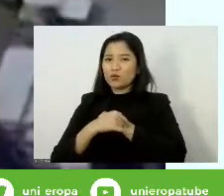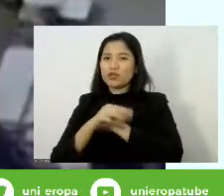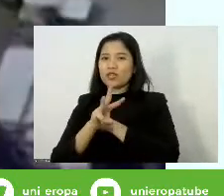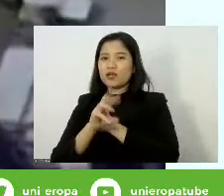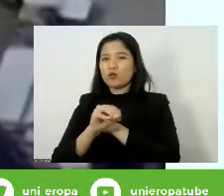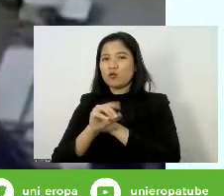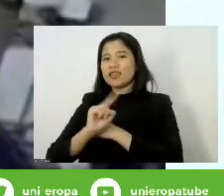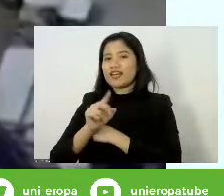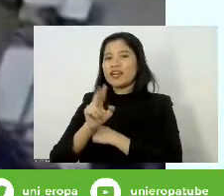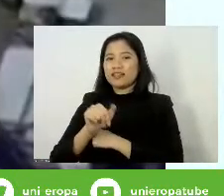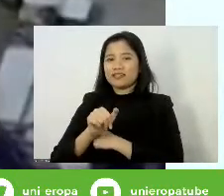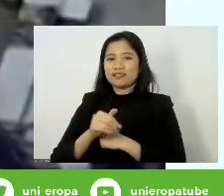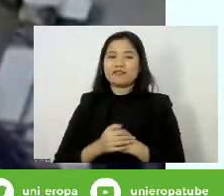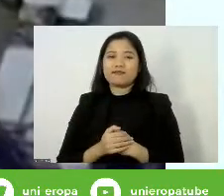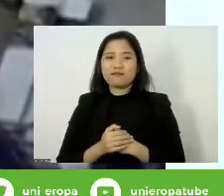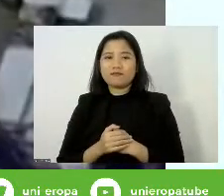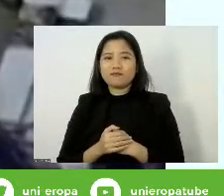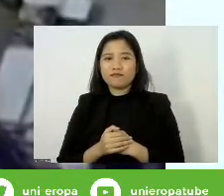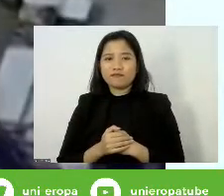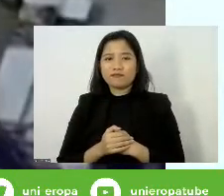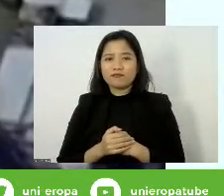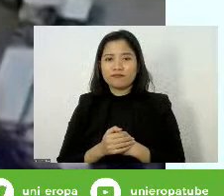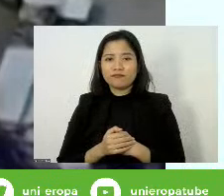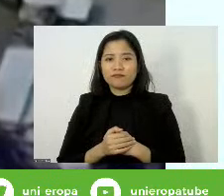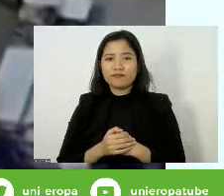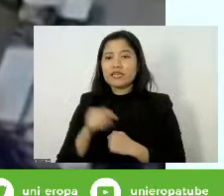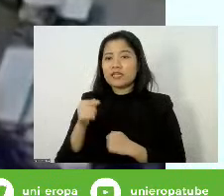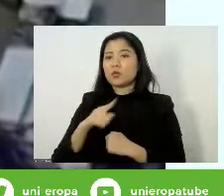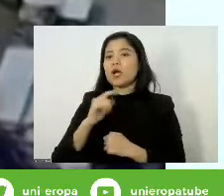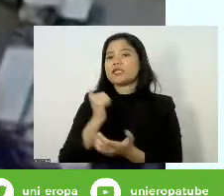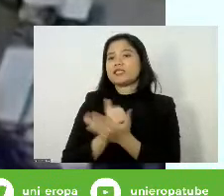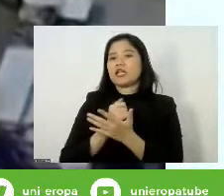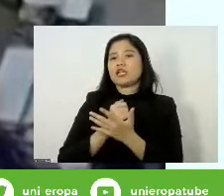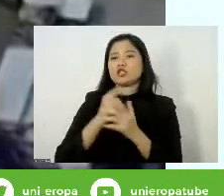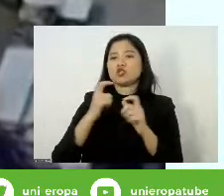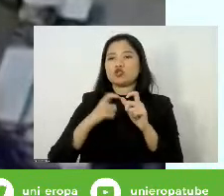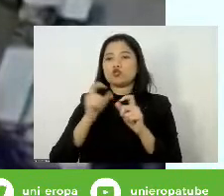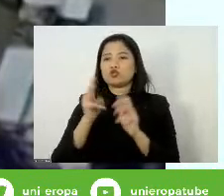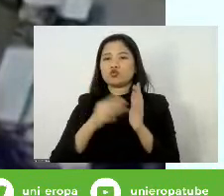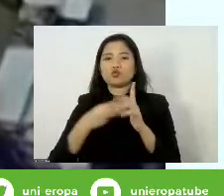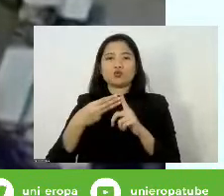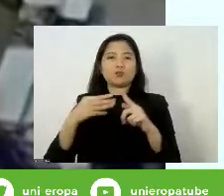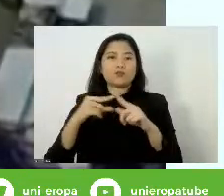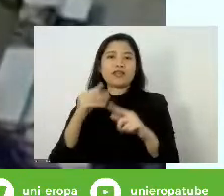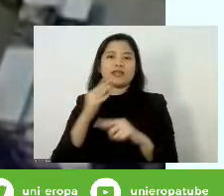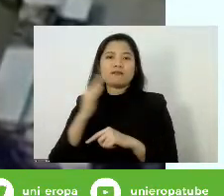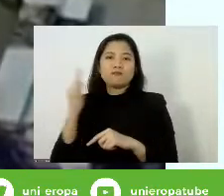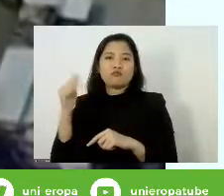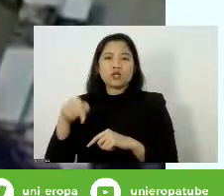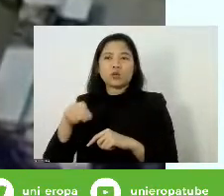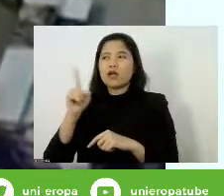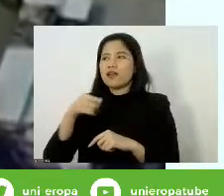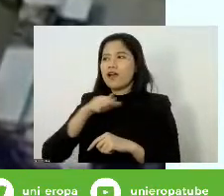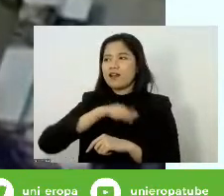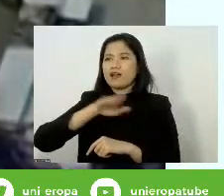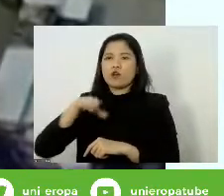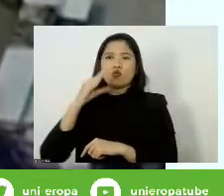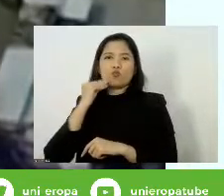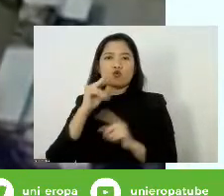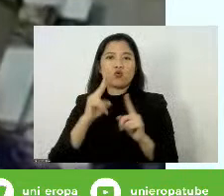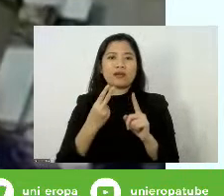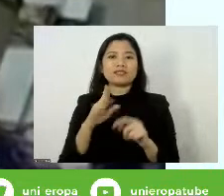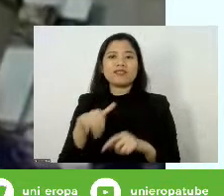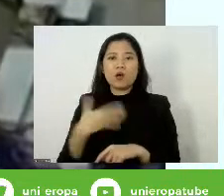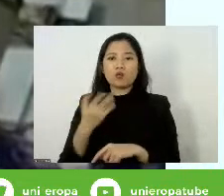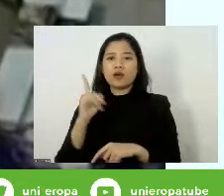lagi ya Oke ini juga dari Sumba Timur ini dibuat oleh anak yang berusia 12 tahun kemudian ada juga